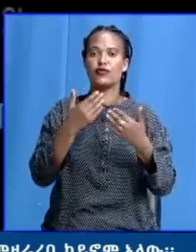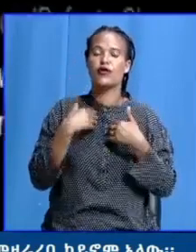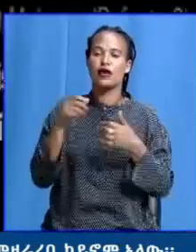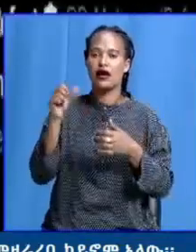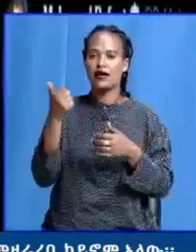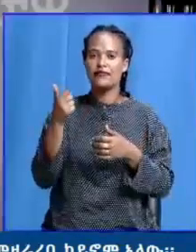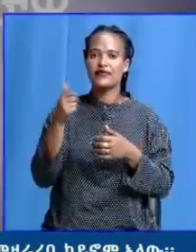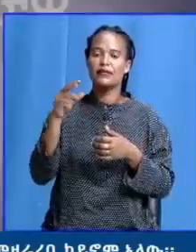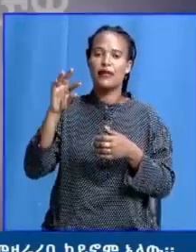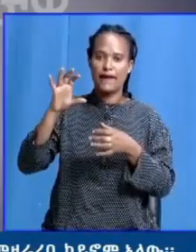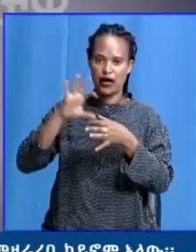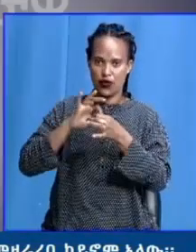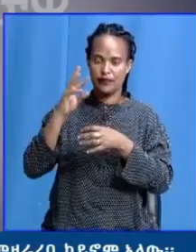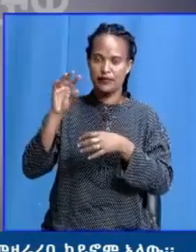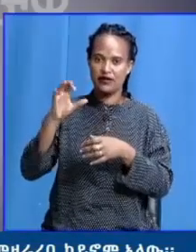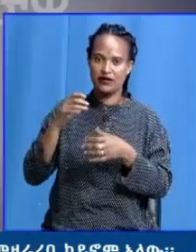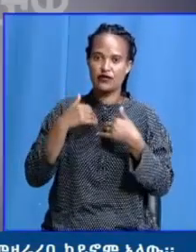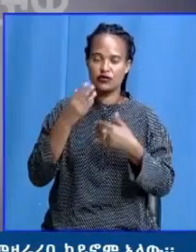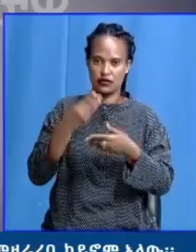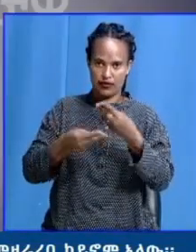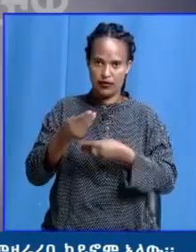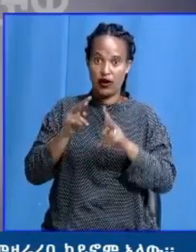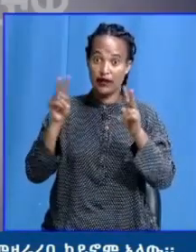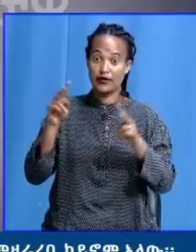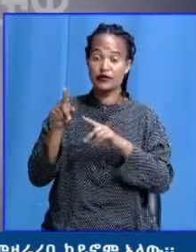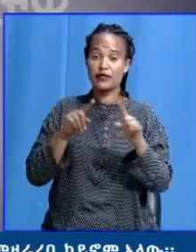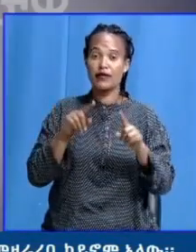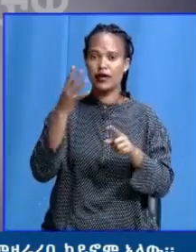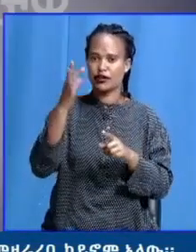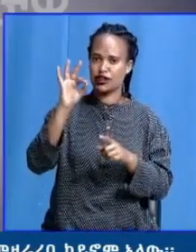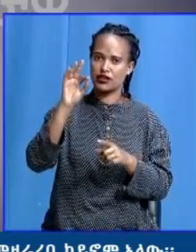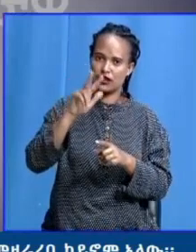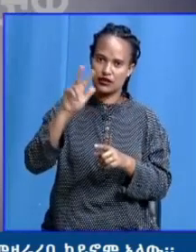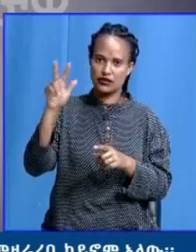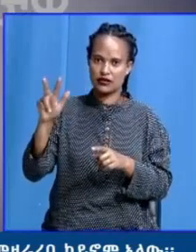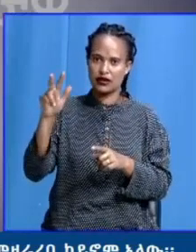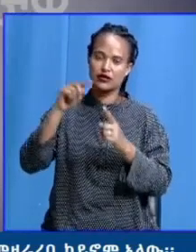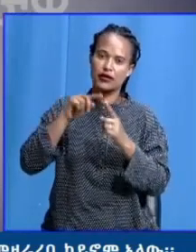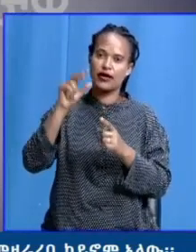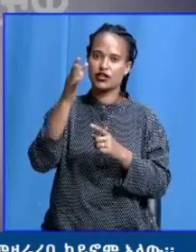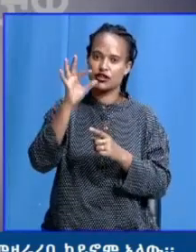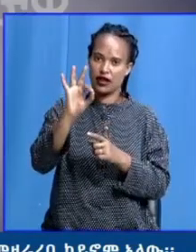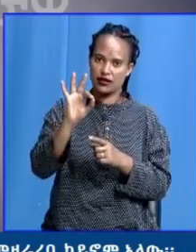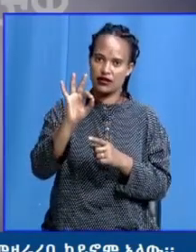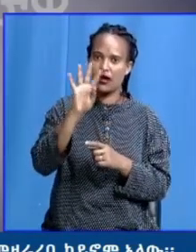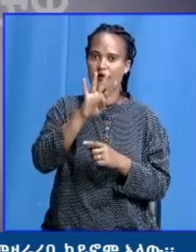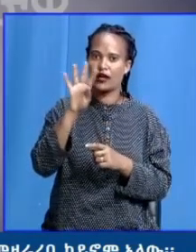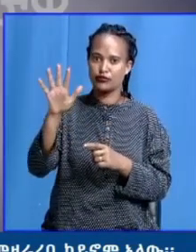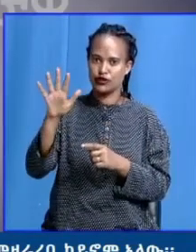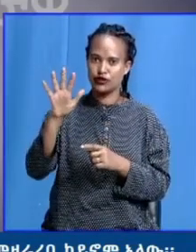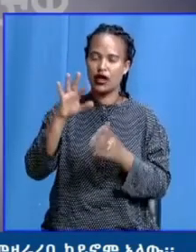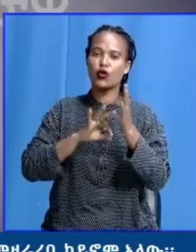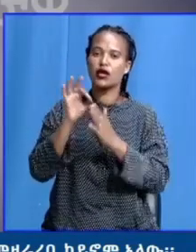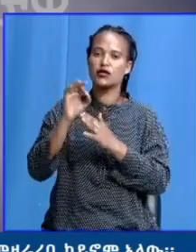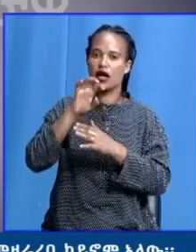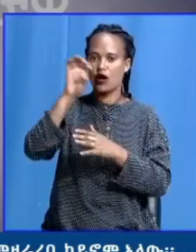ካልእ ኣብ ደንብ ማሕበራዊ ሚድያ ዝቀባበሎ ዘሎ ዓብ ምስሊ ድማ ብ1933 ክሳብ 1945